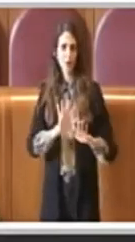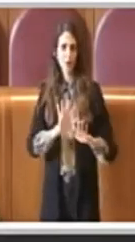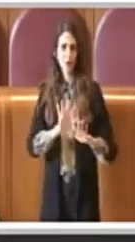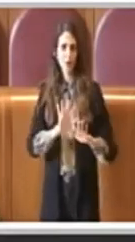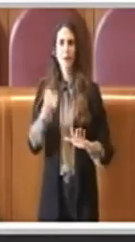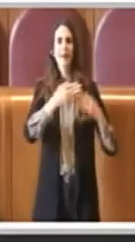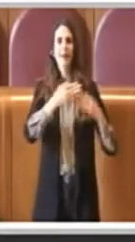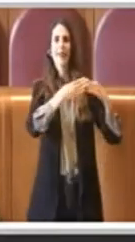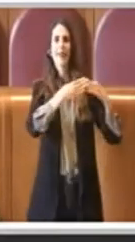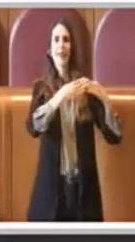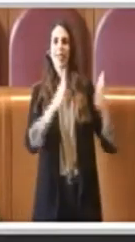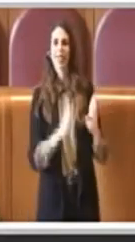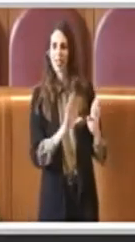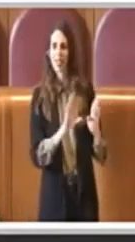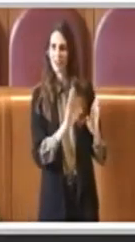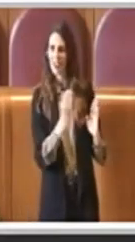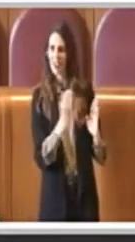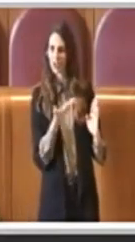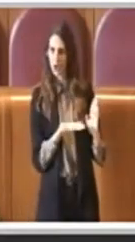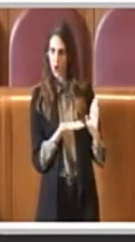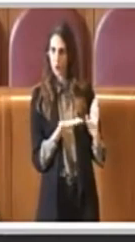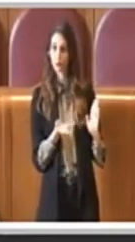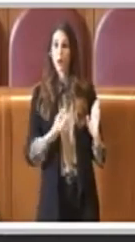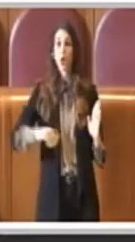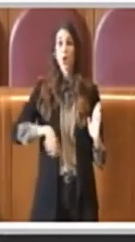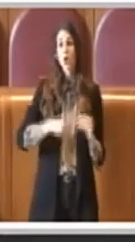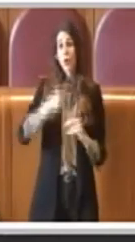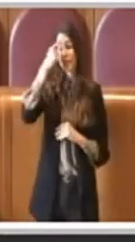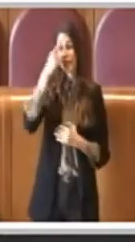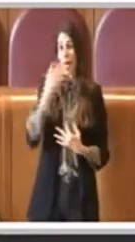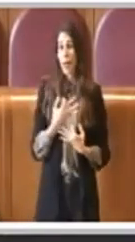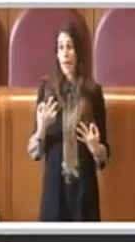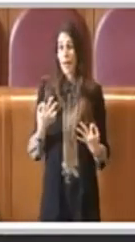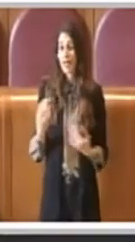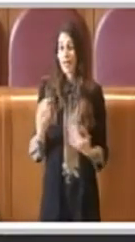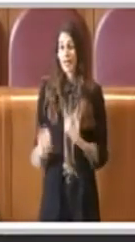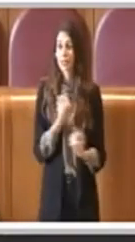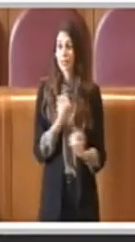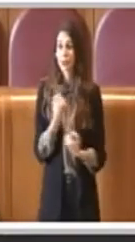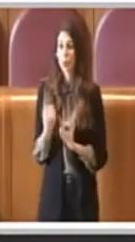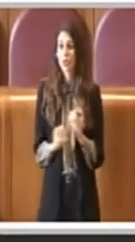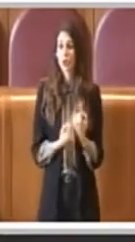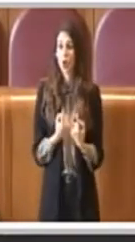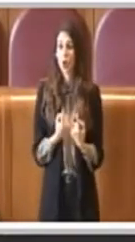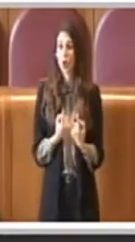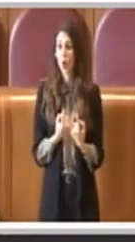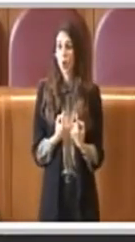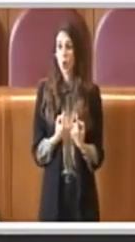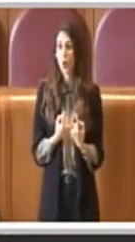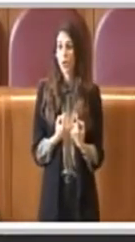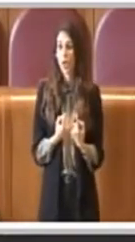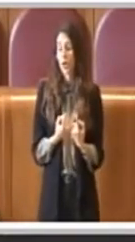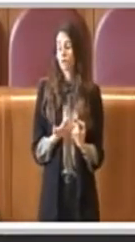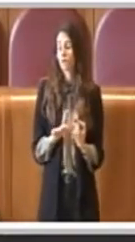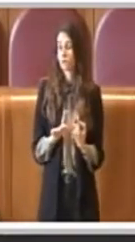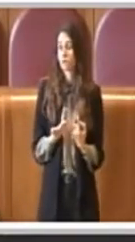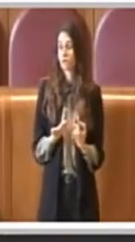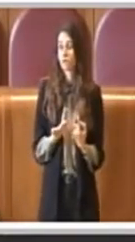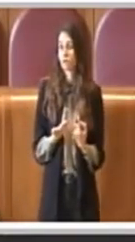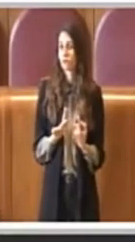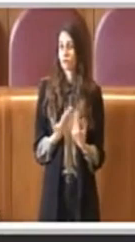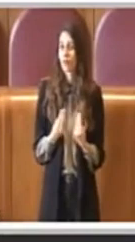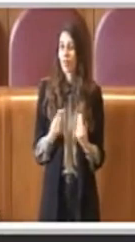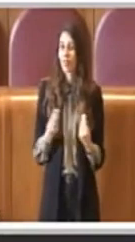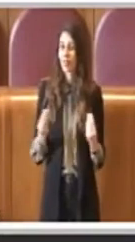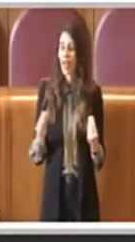vetro per intenderci. Sappiamo per quanto riguarda la loro situazione, o almeno fino a qualche tempo fa, che molti di